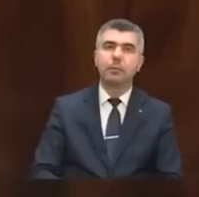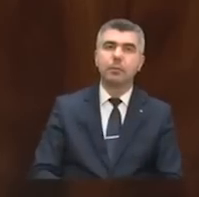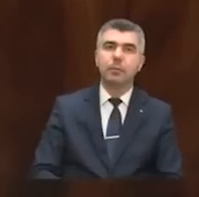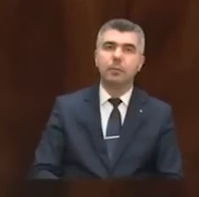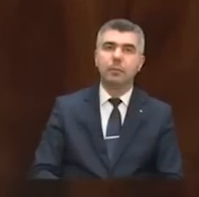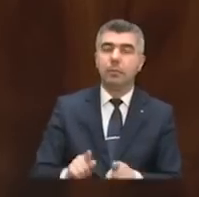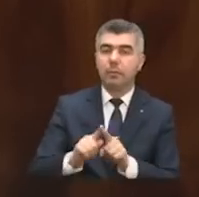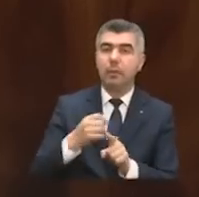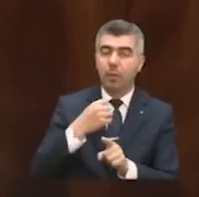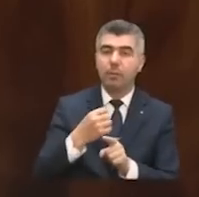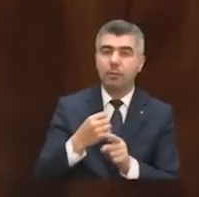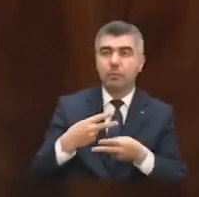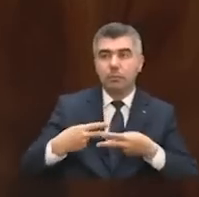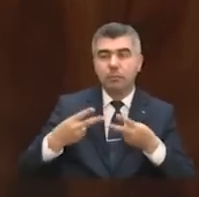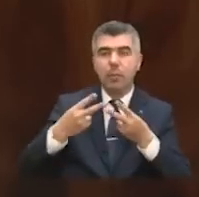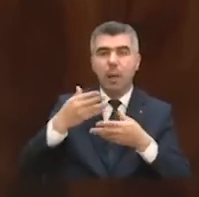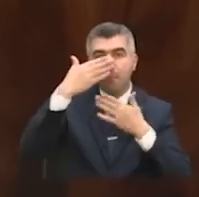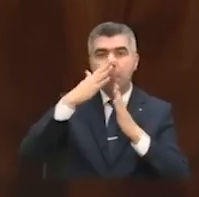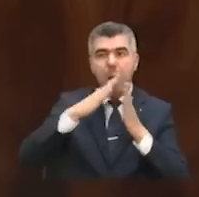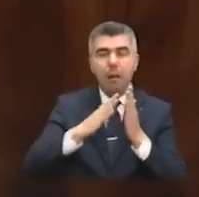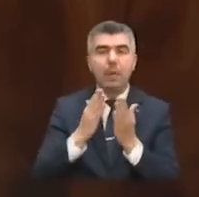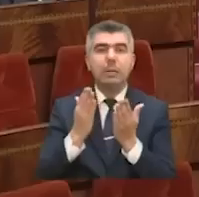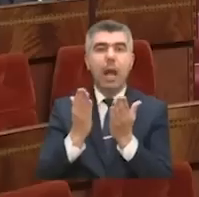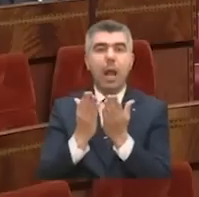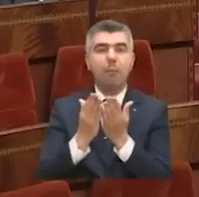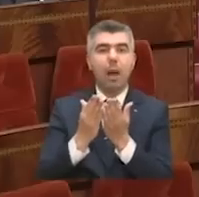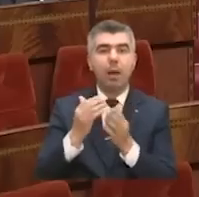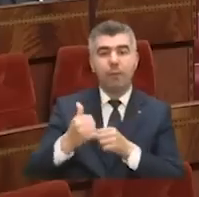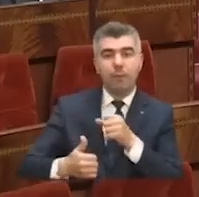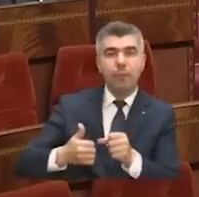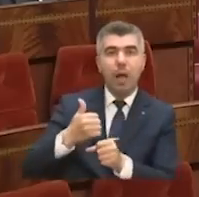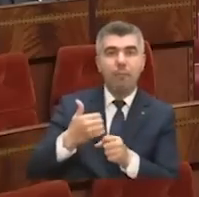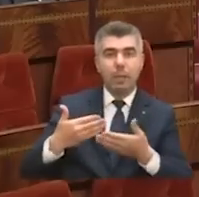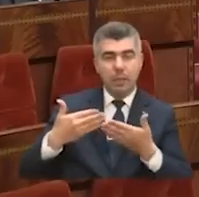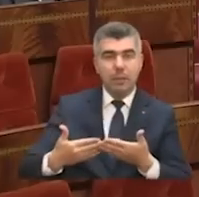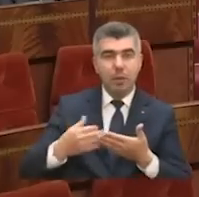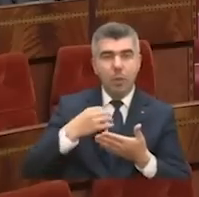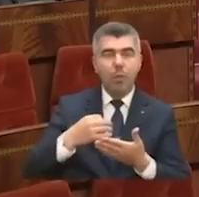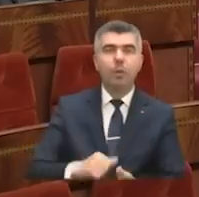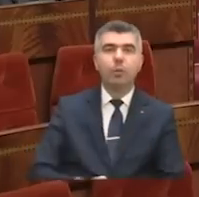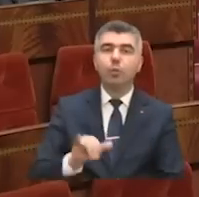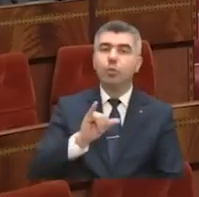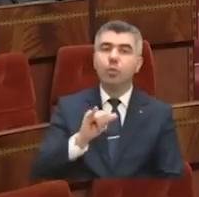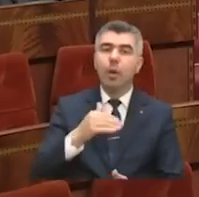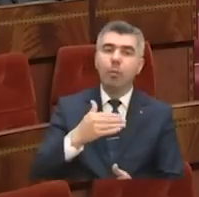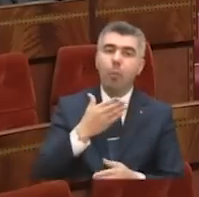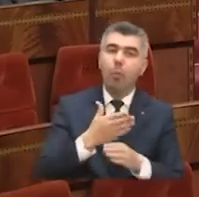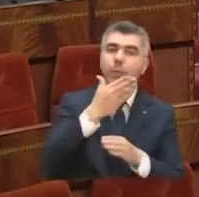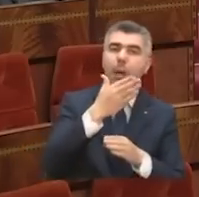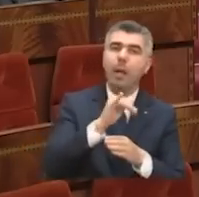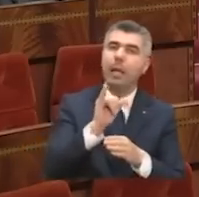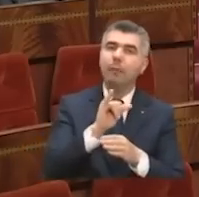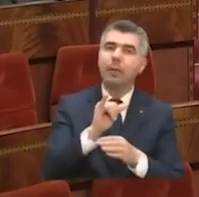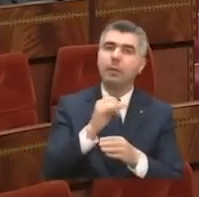عبركم توجه المغاربه، توجه الطلبه اللي يتخرجوا هذه السنوات المقبله وهذه السنه هذه، اش كيتسناهم في المستقبل ان شاء الله.